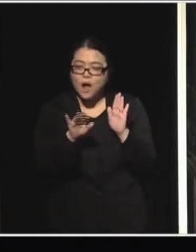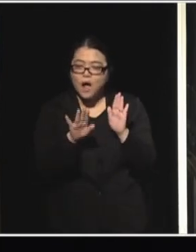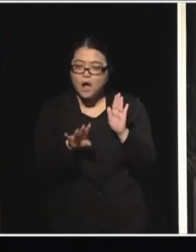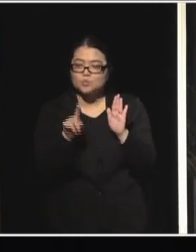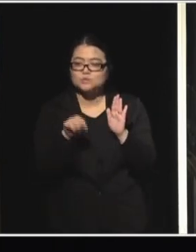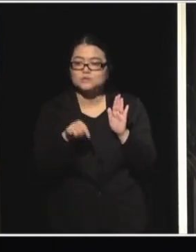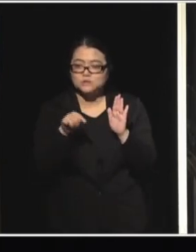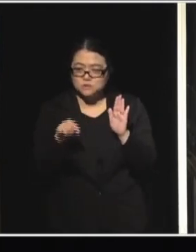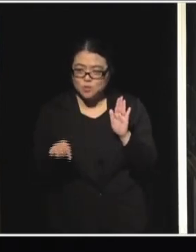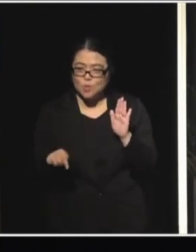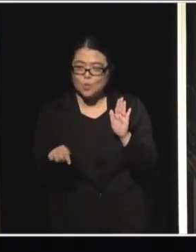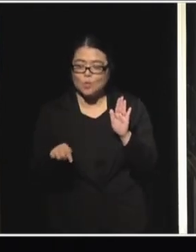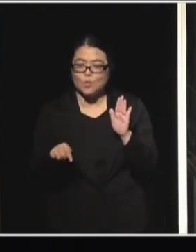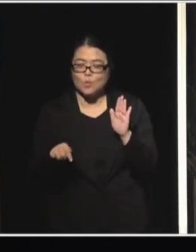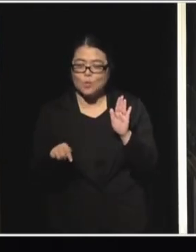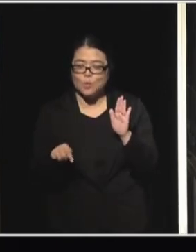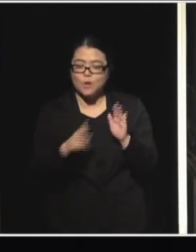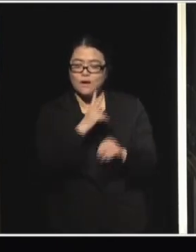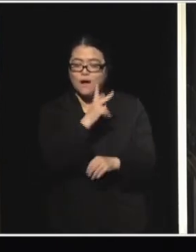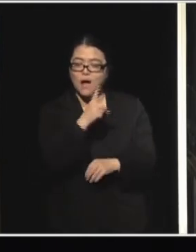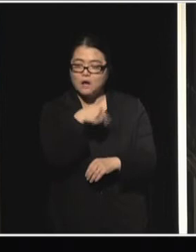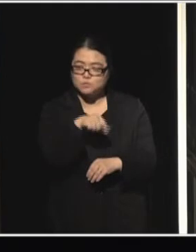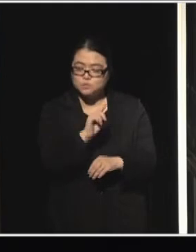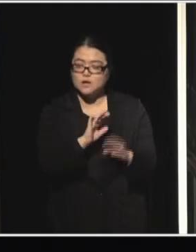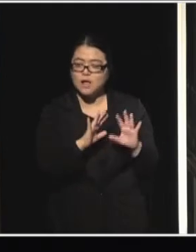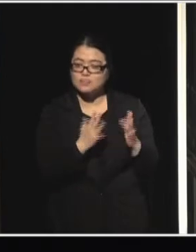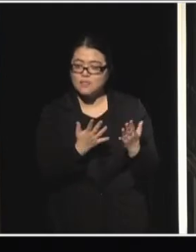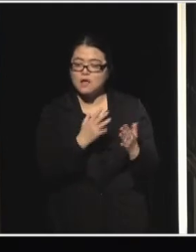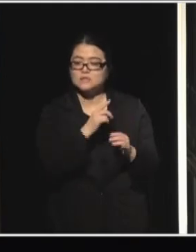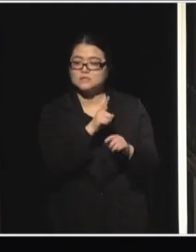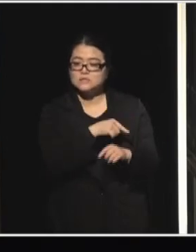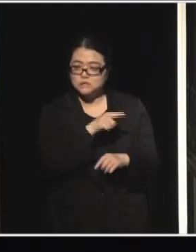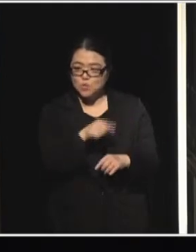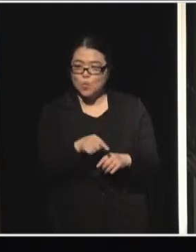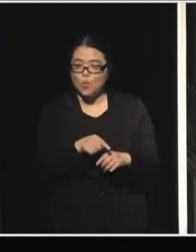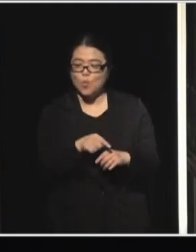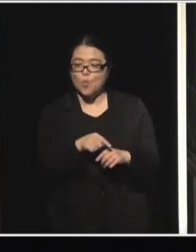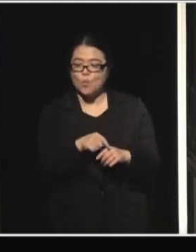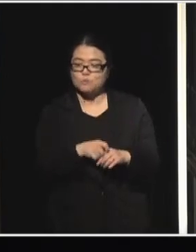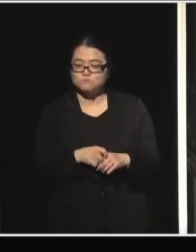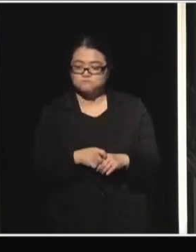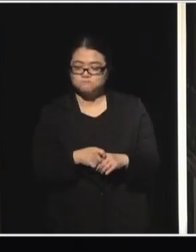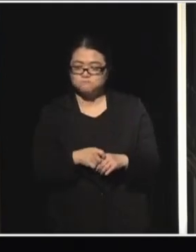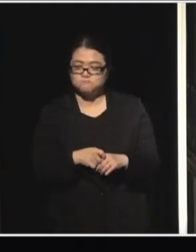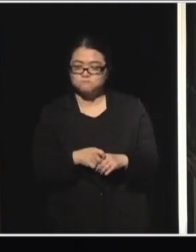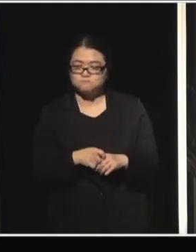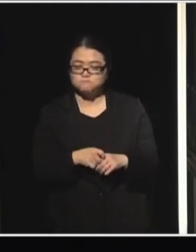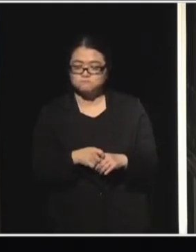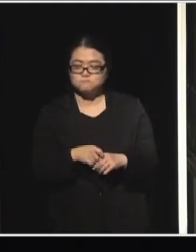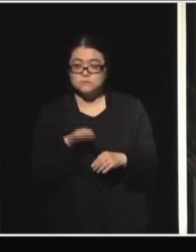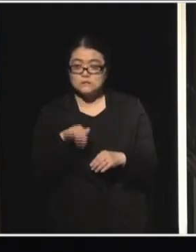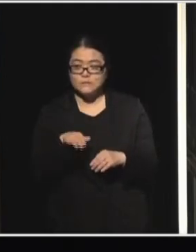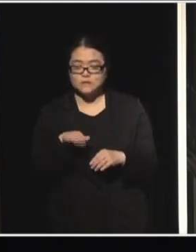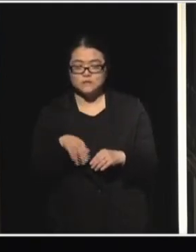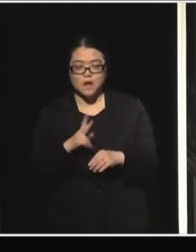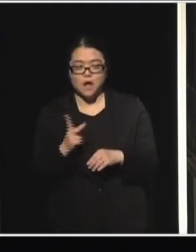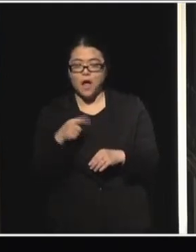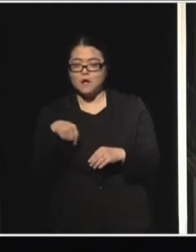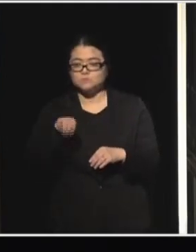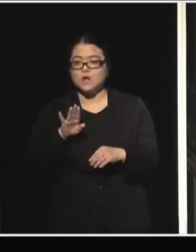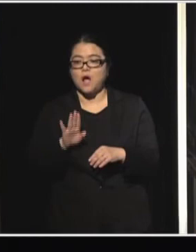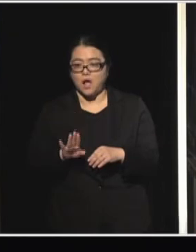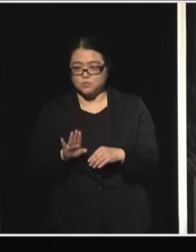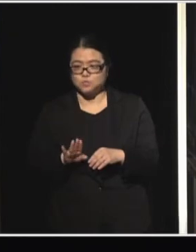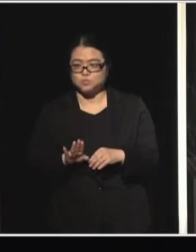寛解またはガンガンない人これ見えますと感があり1ました元あり進行中ば飛ぶと